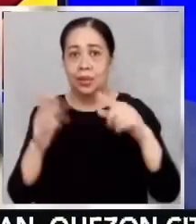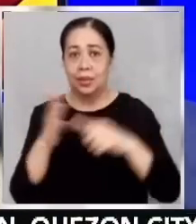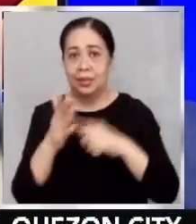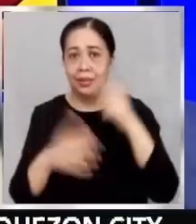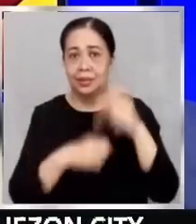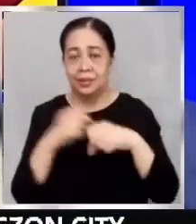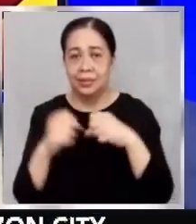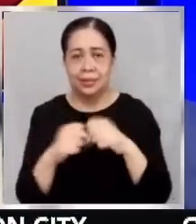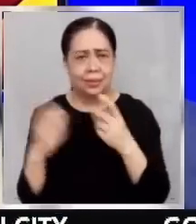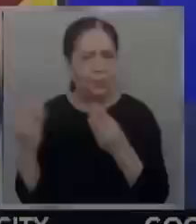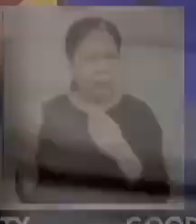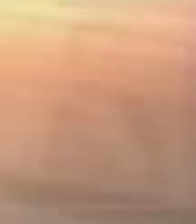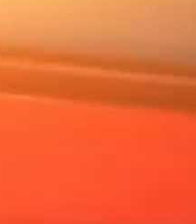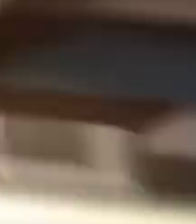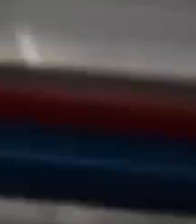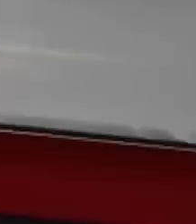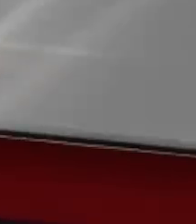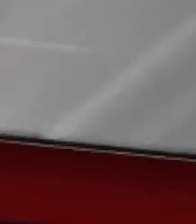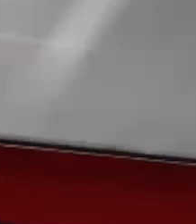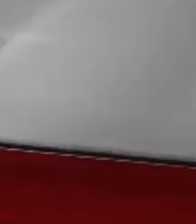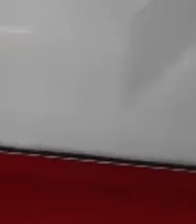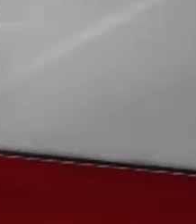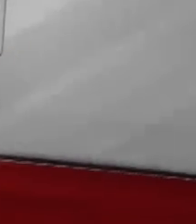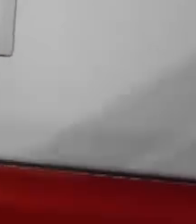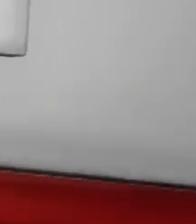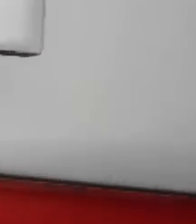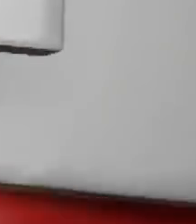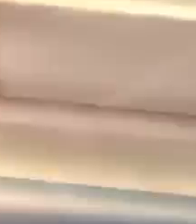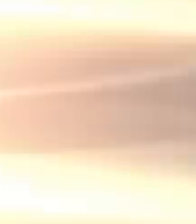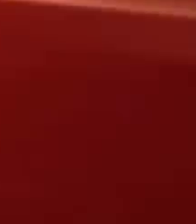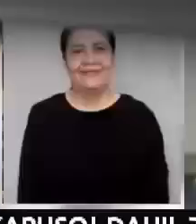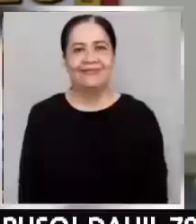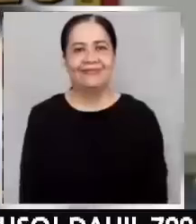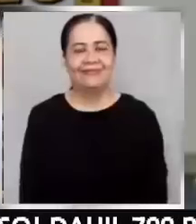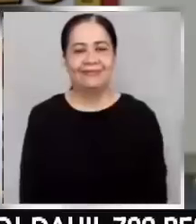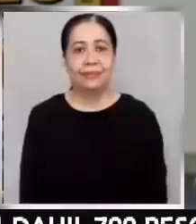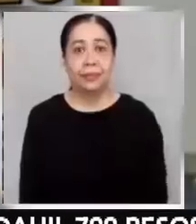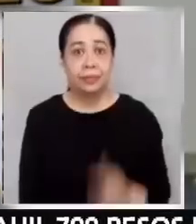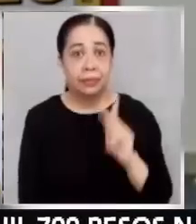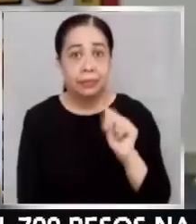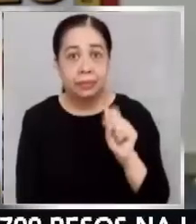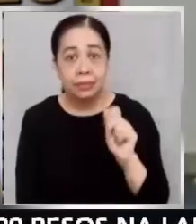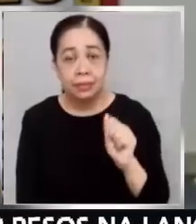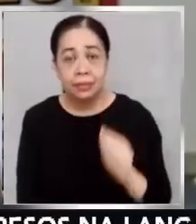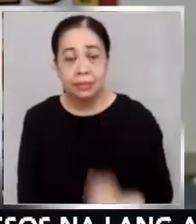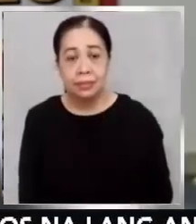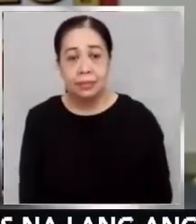doon, ichichika live ni Katatibayan. Kata!